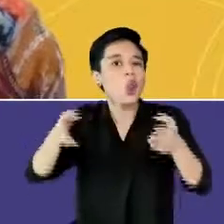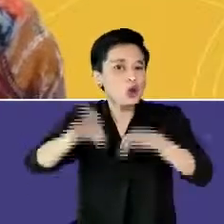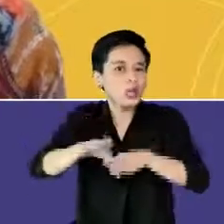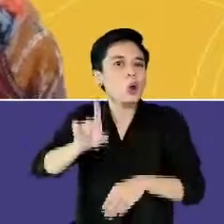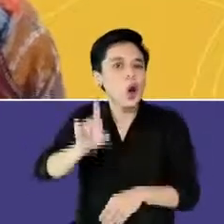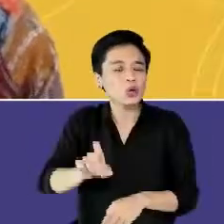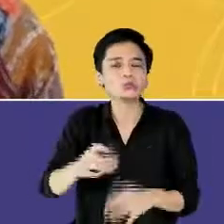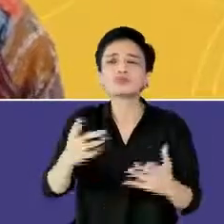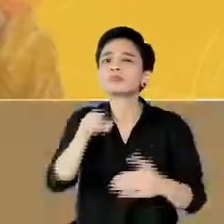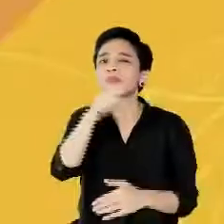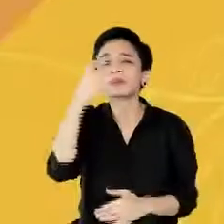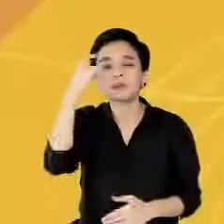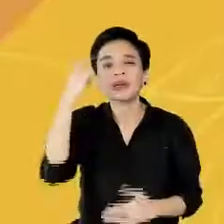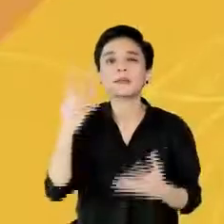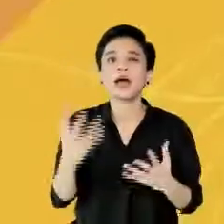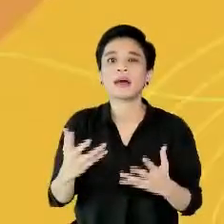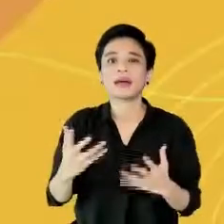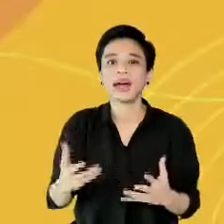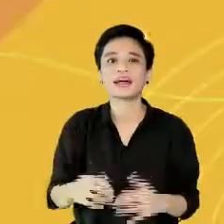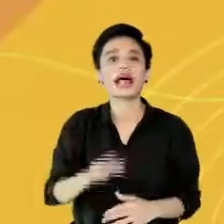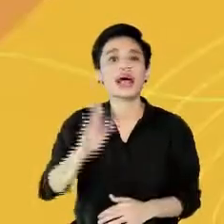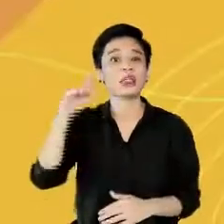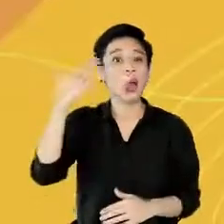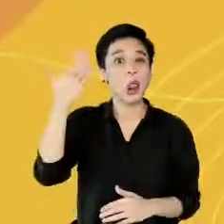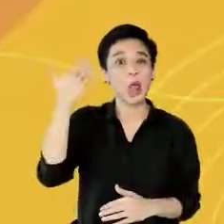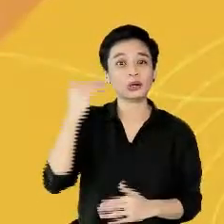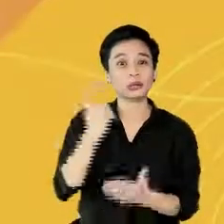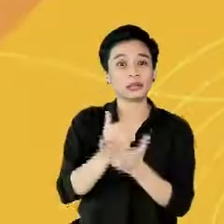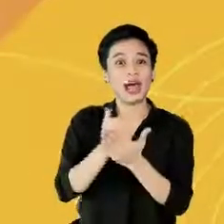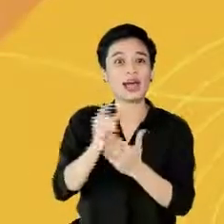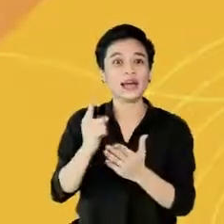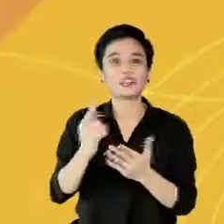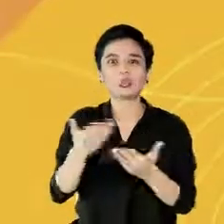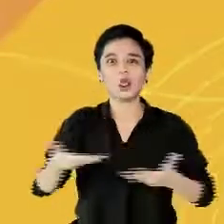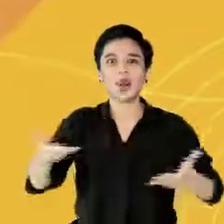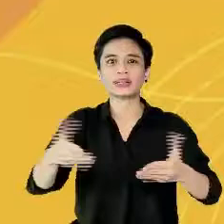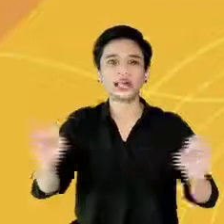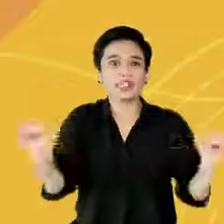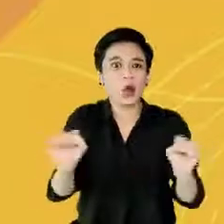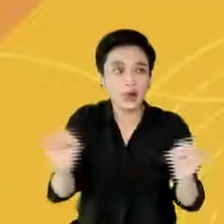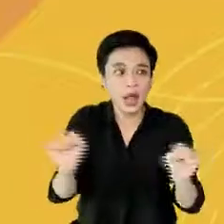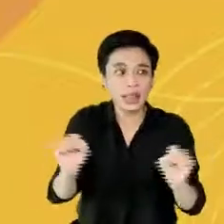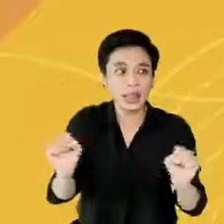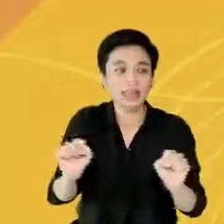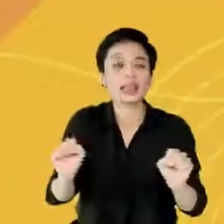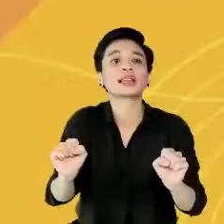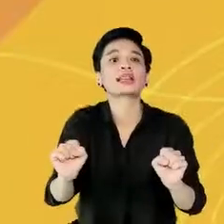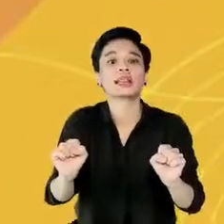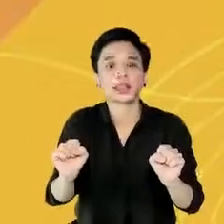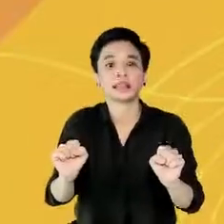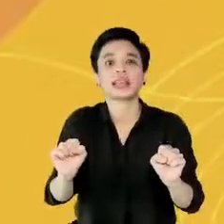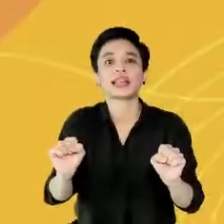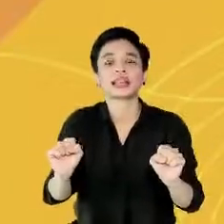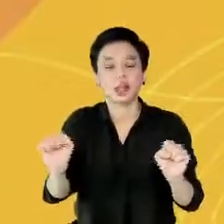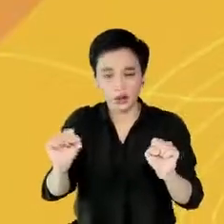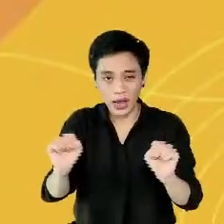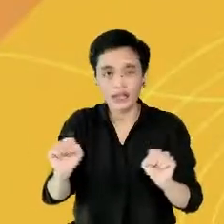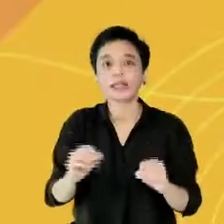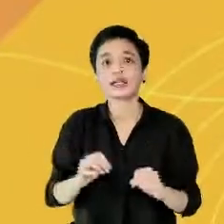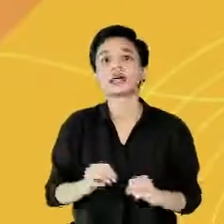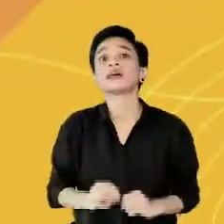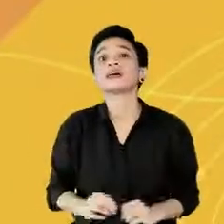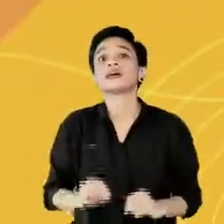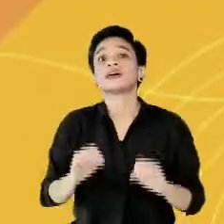ganteng rapikan pencabulab ya tahun lalu dan saat ini juga aja tangan setelah selalu kita sajikan